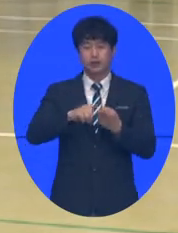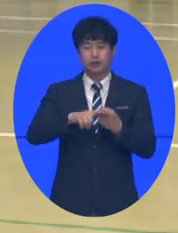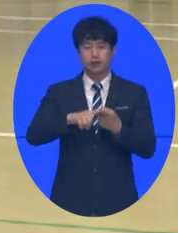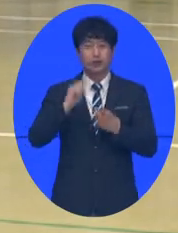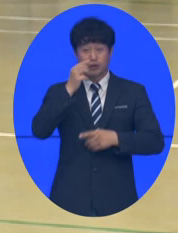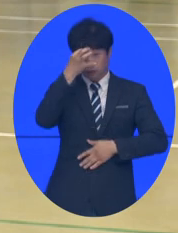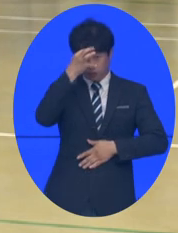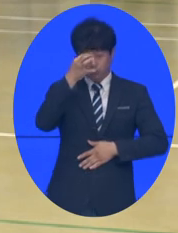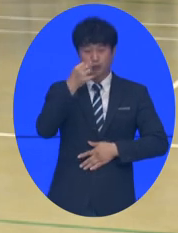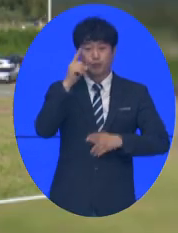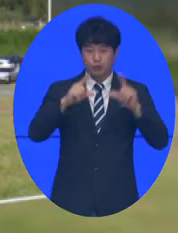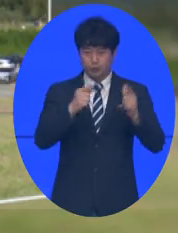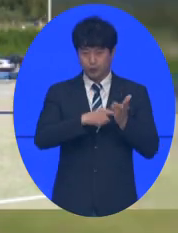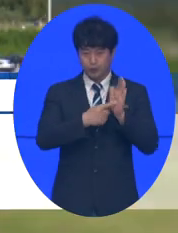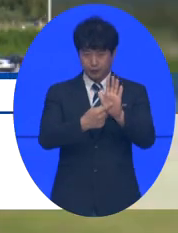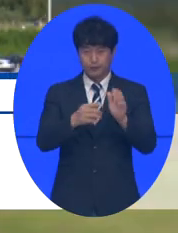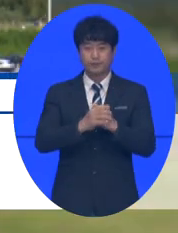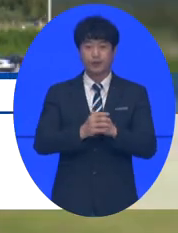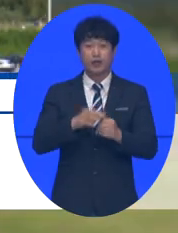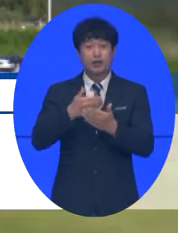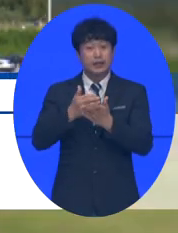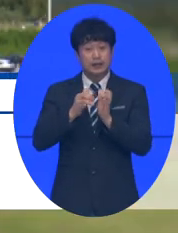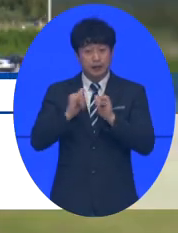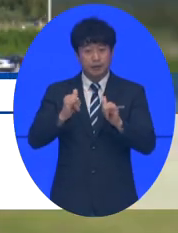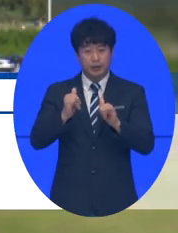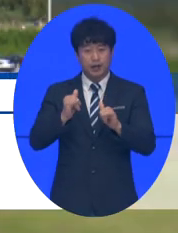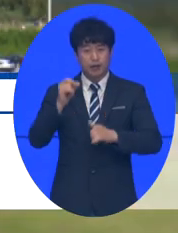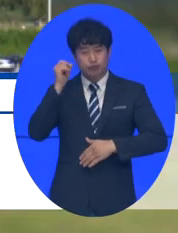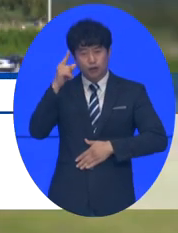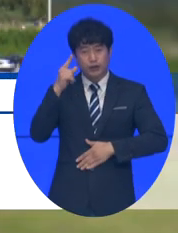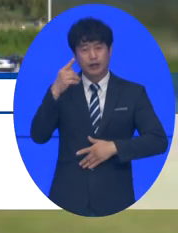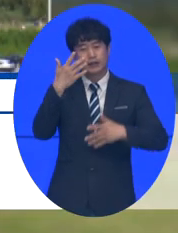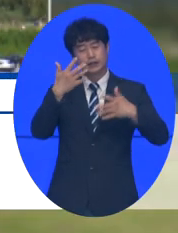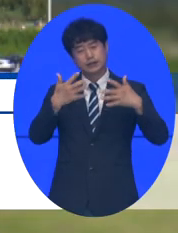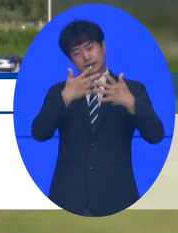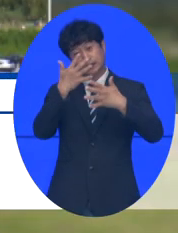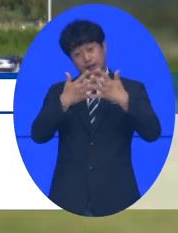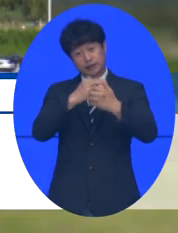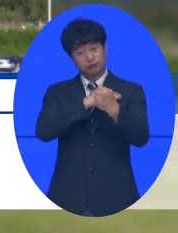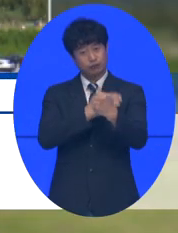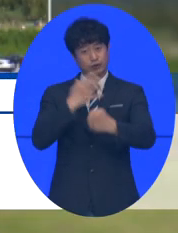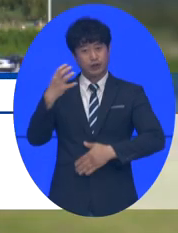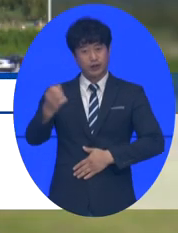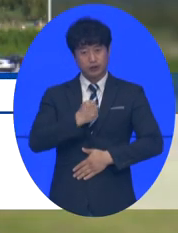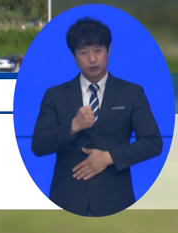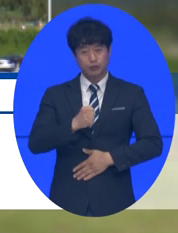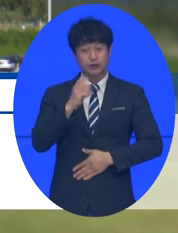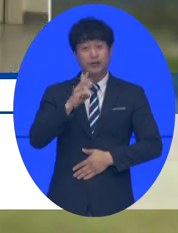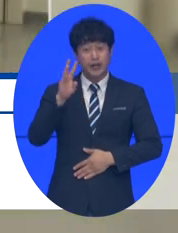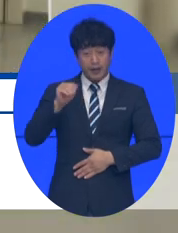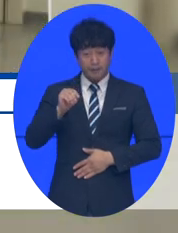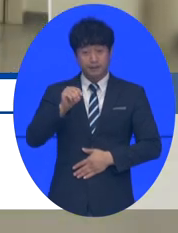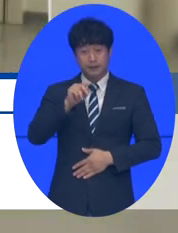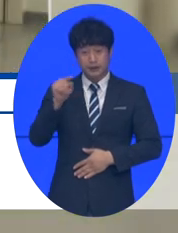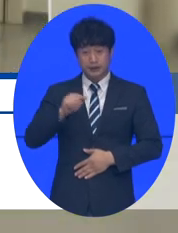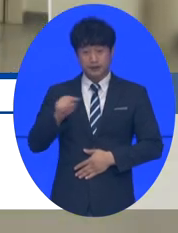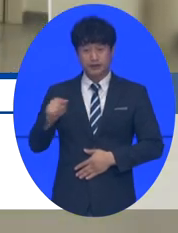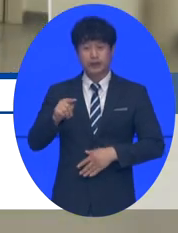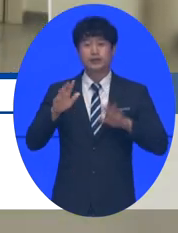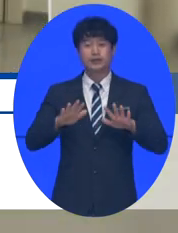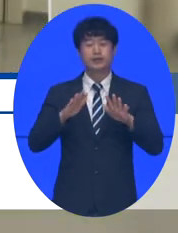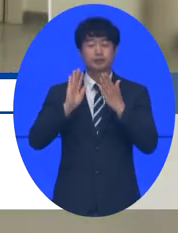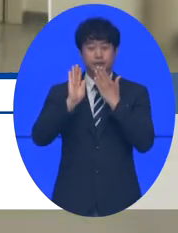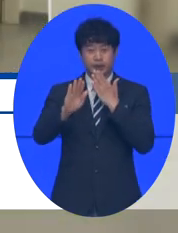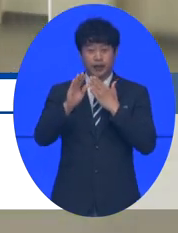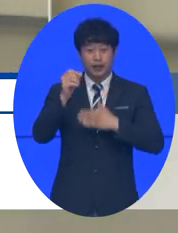표현한 전시입니다. 작가님들의 기발한 상상력을 바탕으로 DMZ의 현재와 미래를 창의적